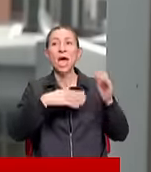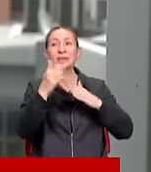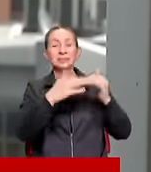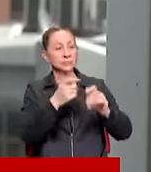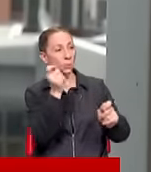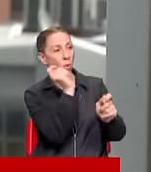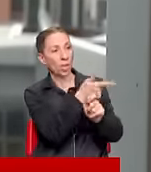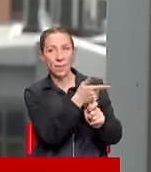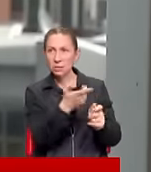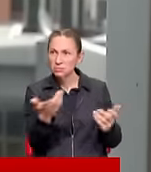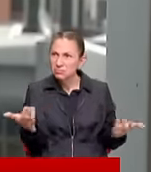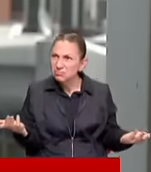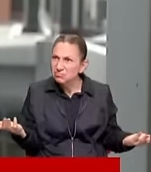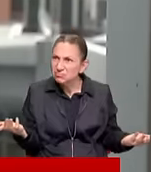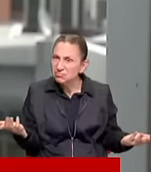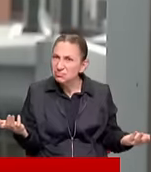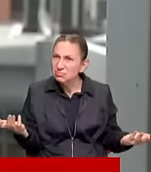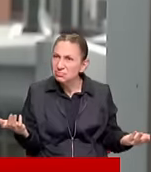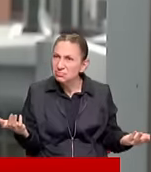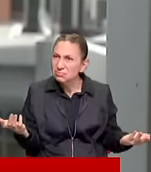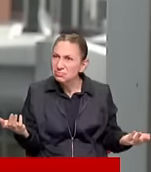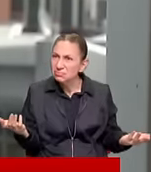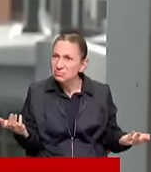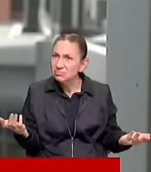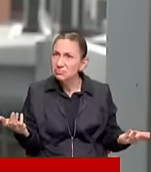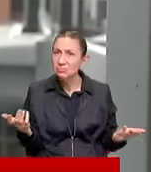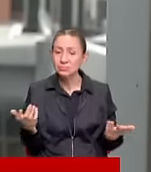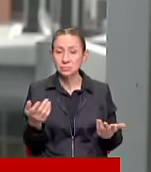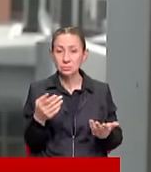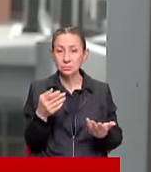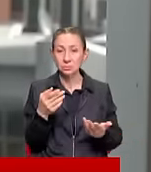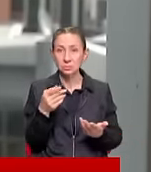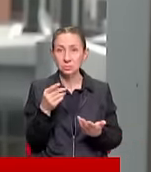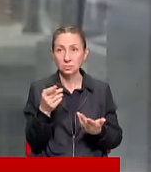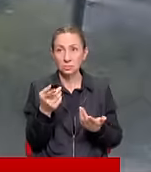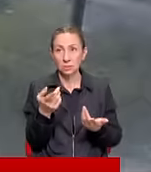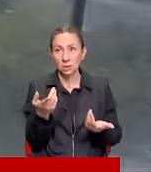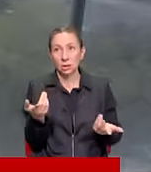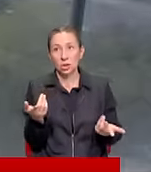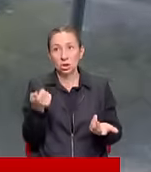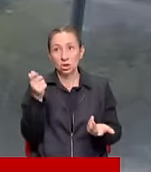ve müteahhitlere ödeme yaptılar. Yani biz işçi bu, değil yine. Ha,